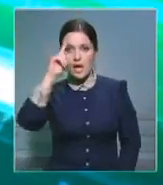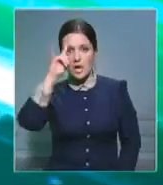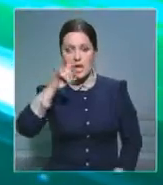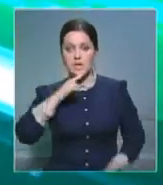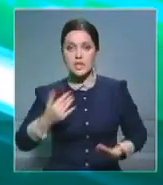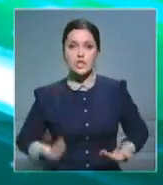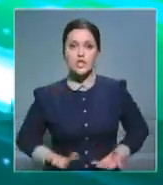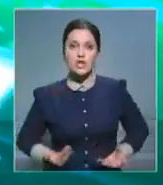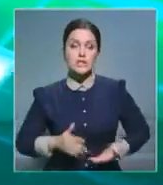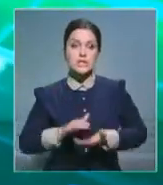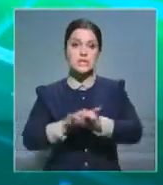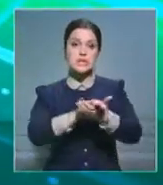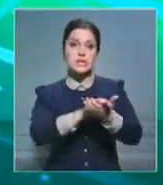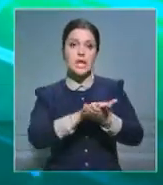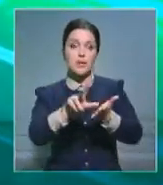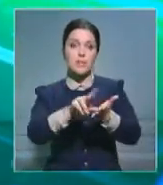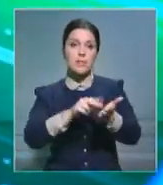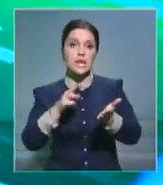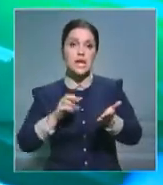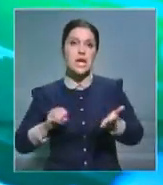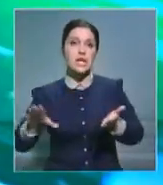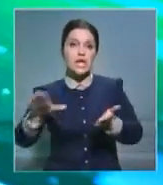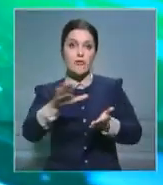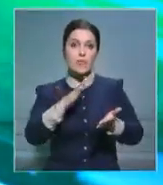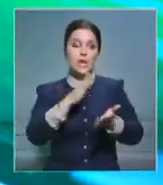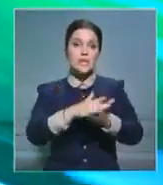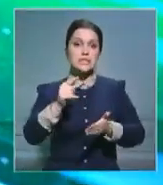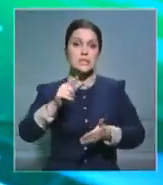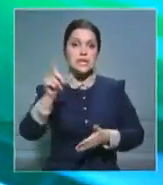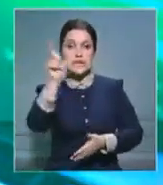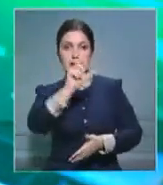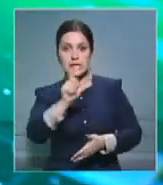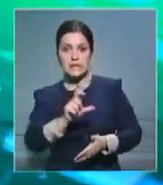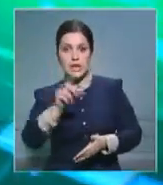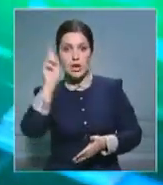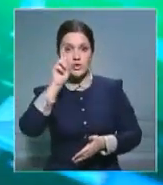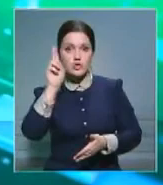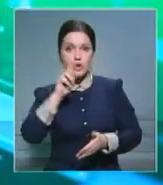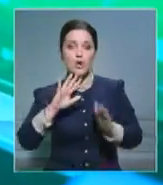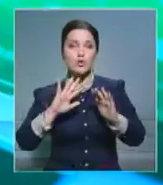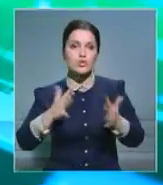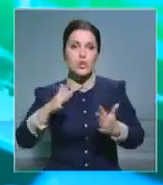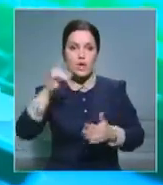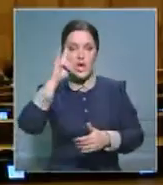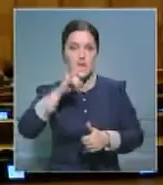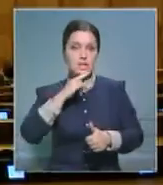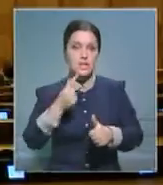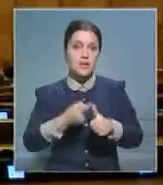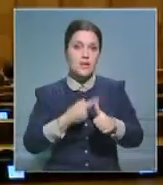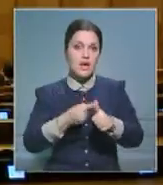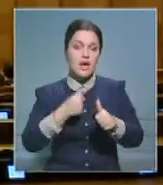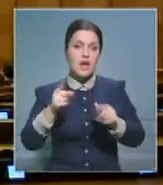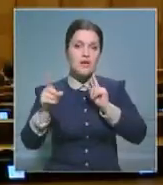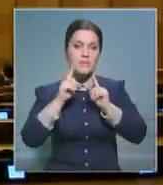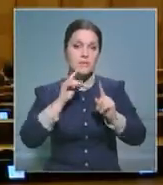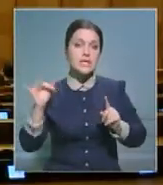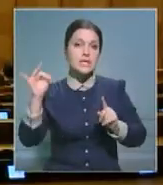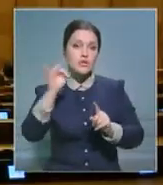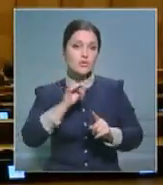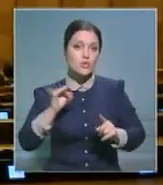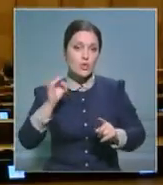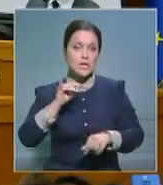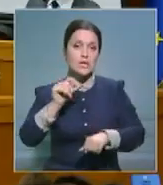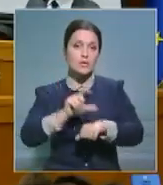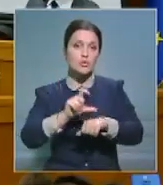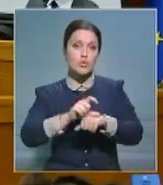Казахстанцы, живущие в согласии, это пример для Европы. Эксперты Италии изучают так называемые случаи Казахстана. На конференции историки и тюргологи говорили